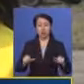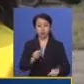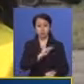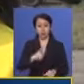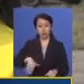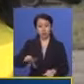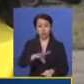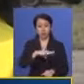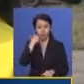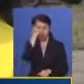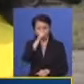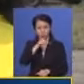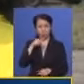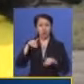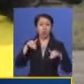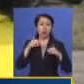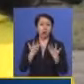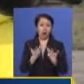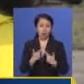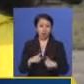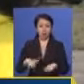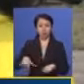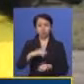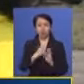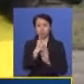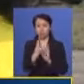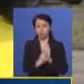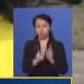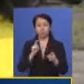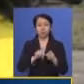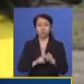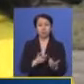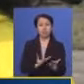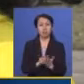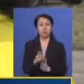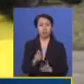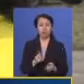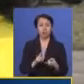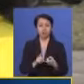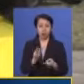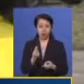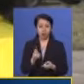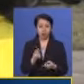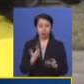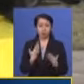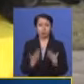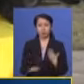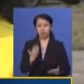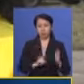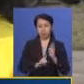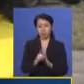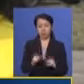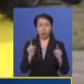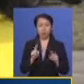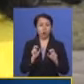круглогодично. Она решает все вопросы, связанные с выплатами компенсаций при возникновении особо опасных